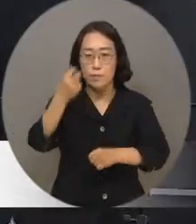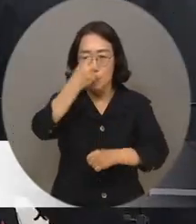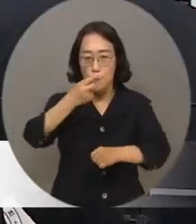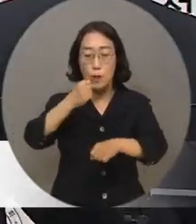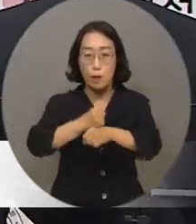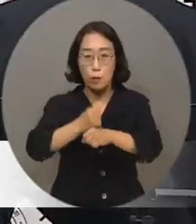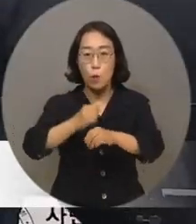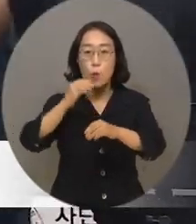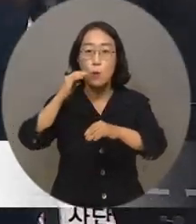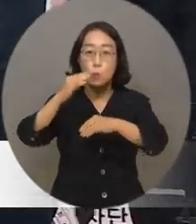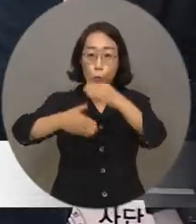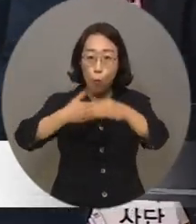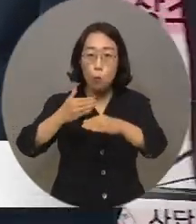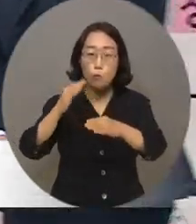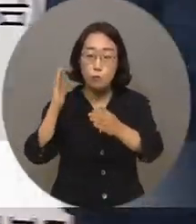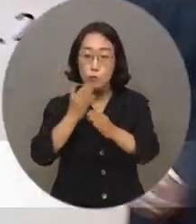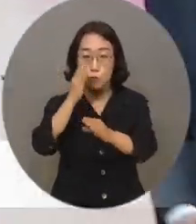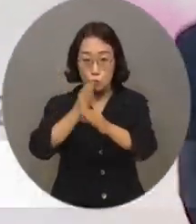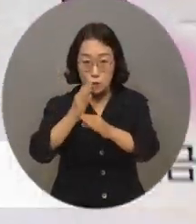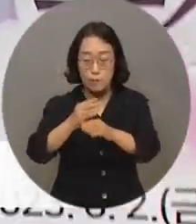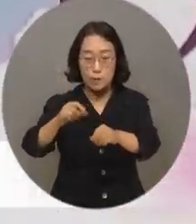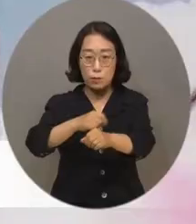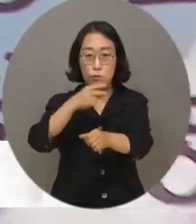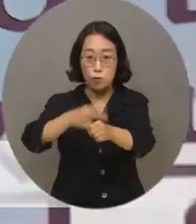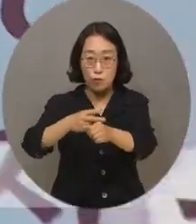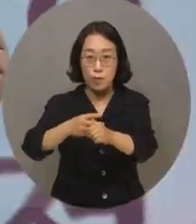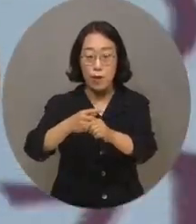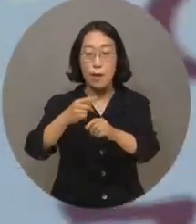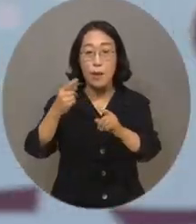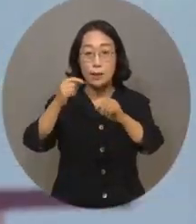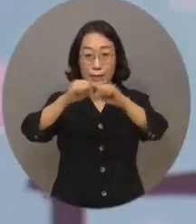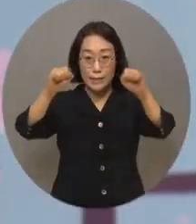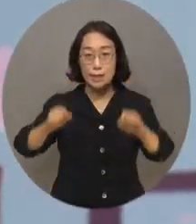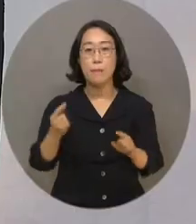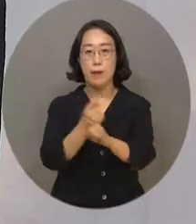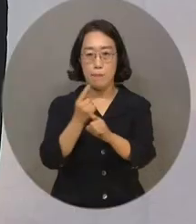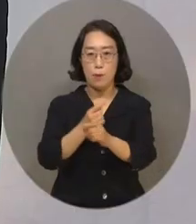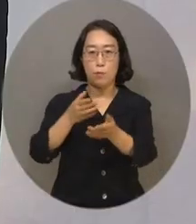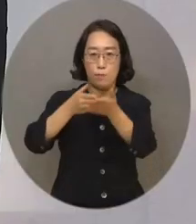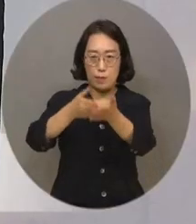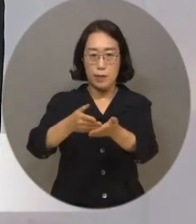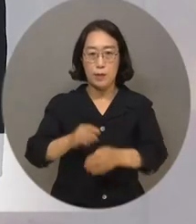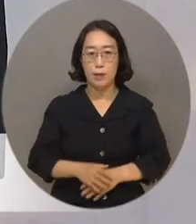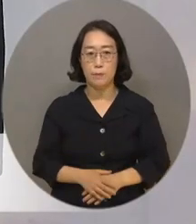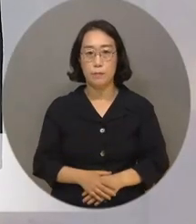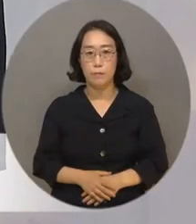농교육 환경 조성, 특수교사 양성체계 개편 등을 촉구했습니다.